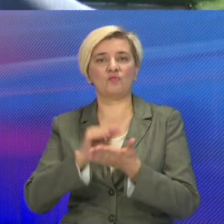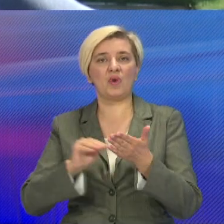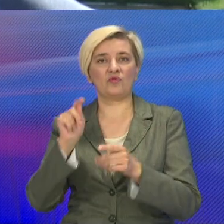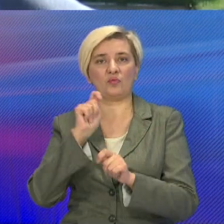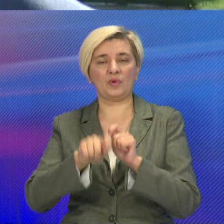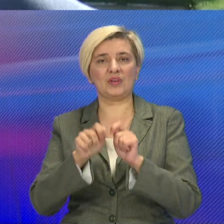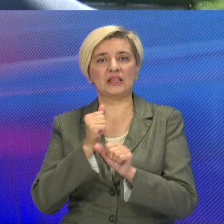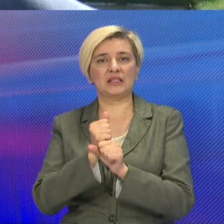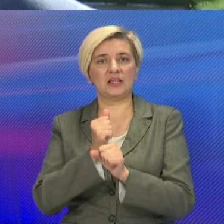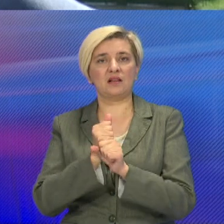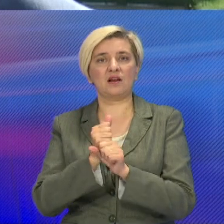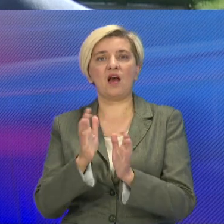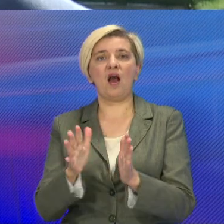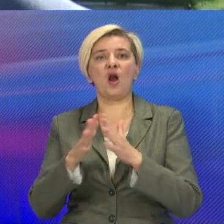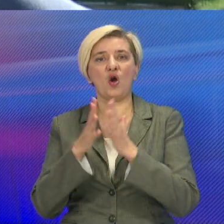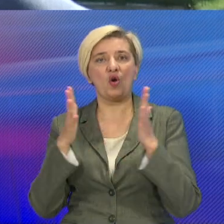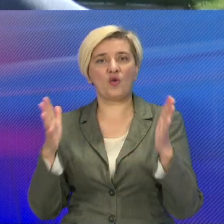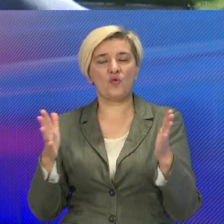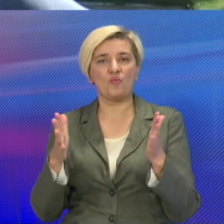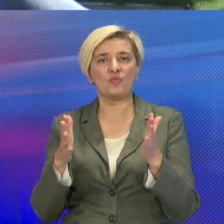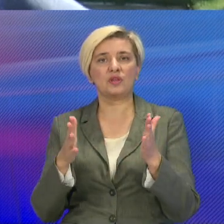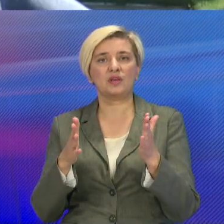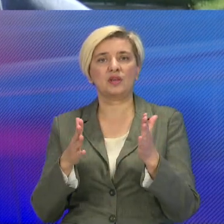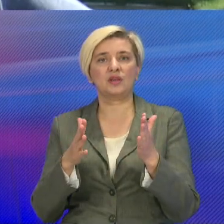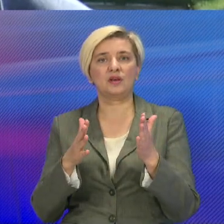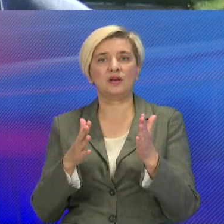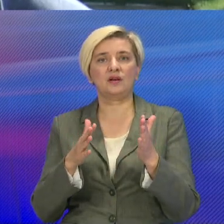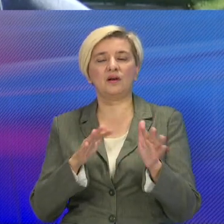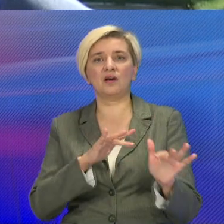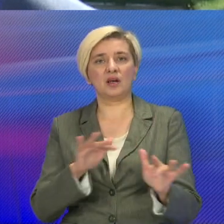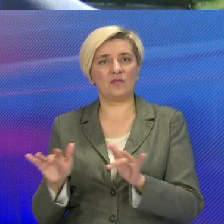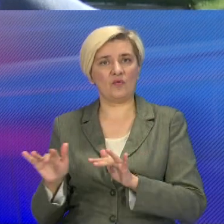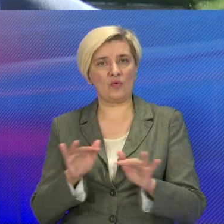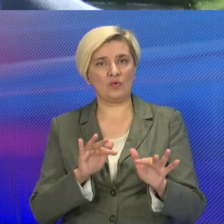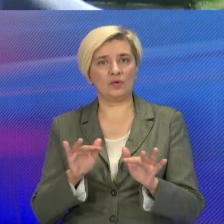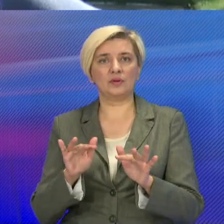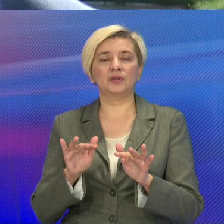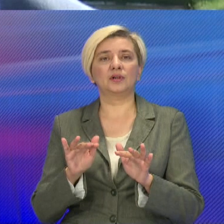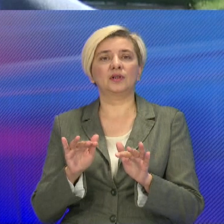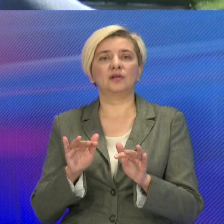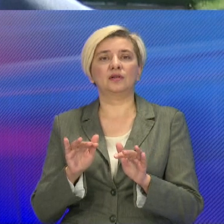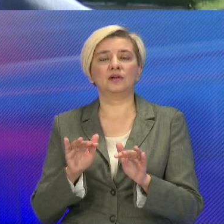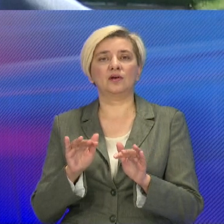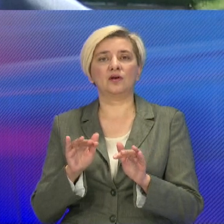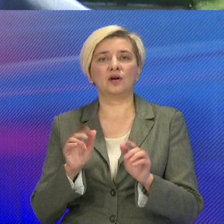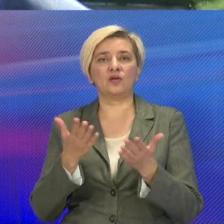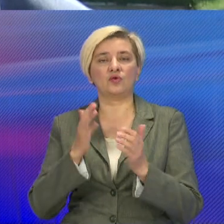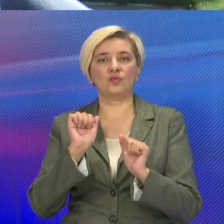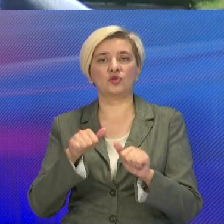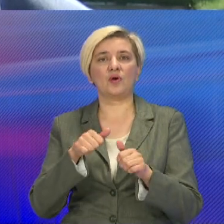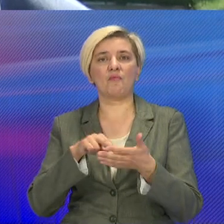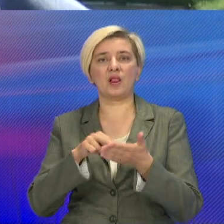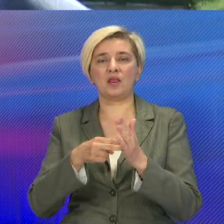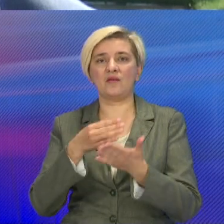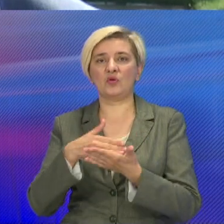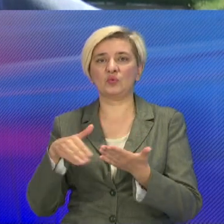огромный рывок, то есть тот, который можно было планово устранить, но вот хочу сказать, что в данном